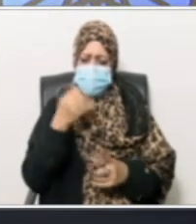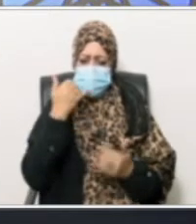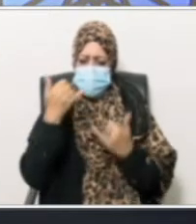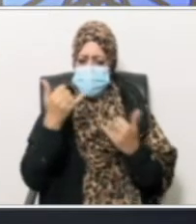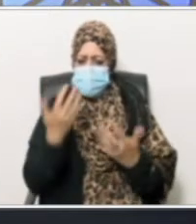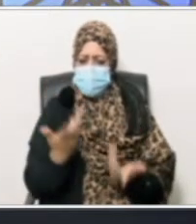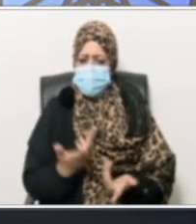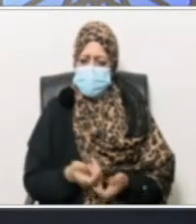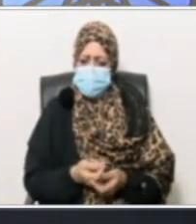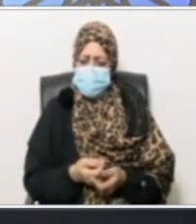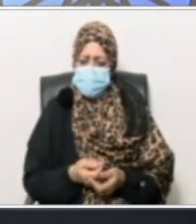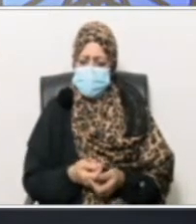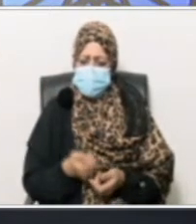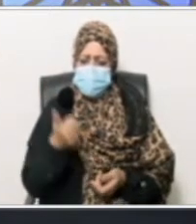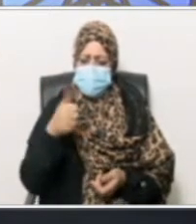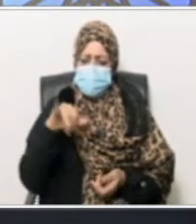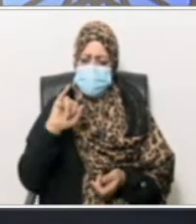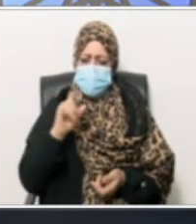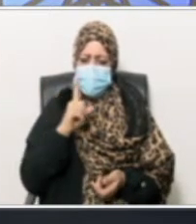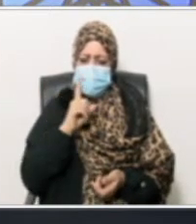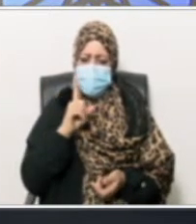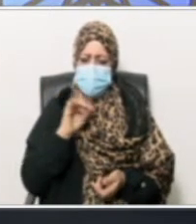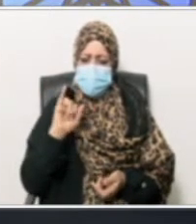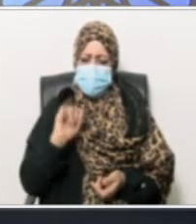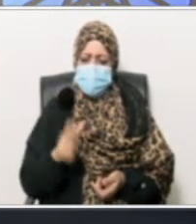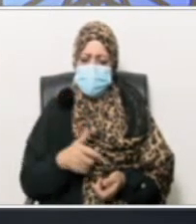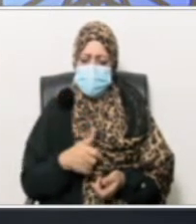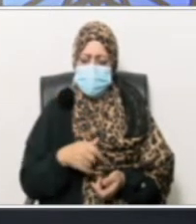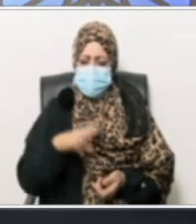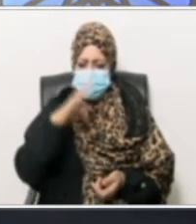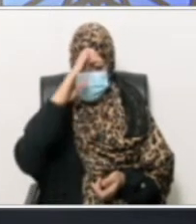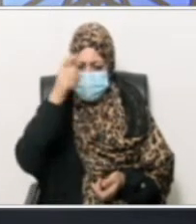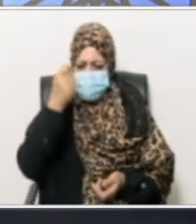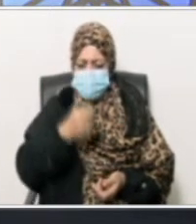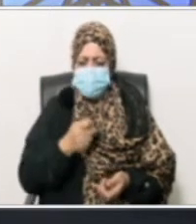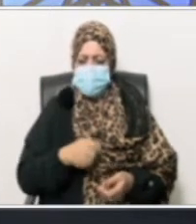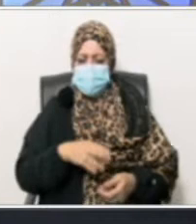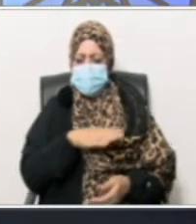ايوه السلام عليكم. خير السلام شيخ. نعم